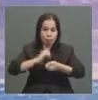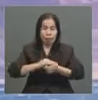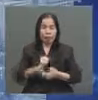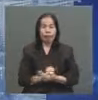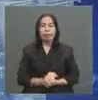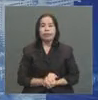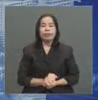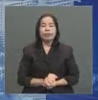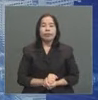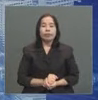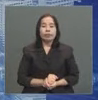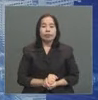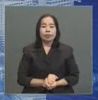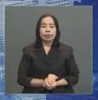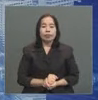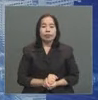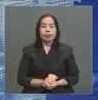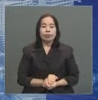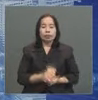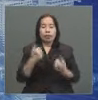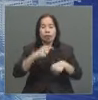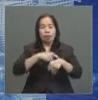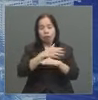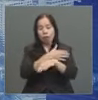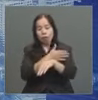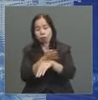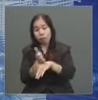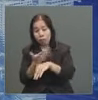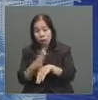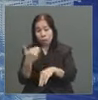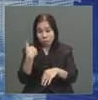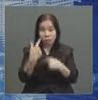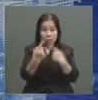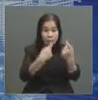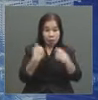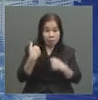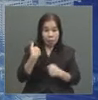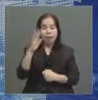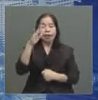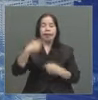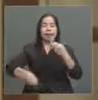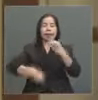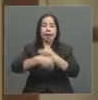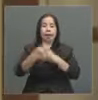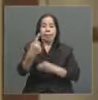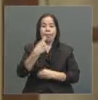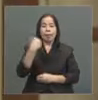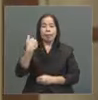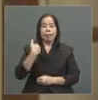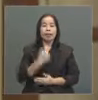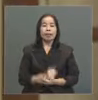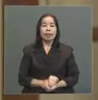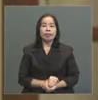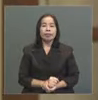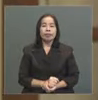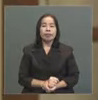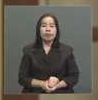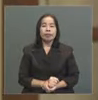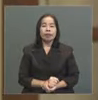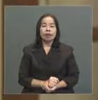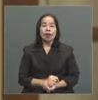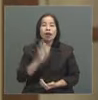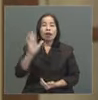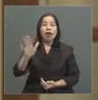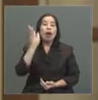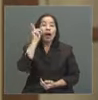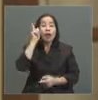ครับวันนี้ได้ล่วงเลยเวลามาพอสมควรยังมีอีกไหมฮะคำถาม มีคำถามเพิ่มเติมค่ะในส่วนของท่านโฆษกนะคะยังเป็นคำถามสื่อมวลชน